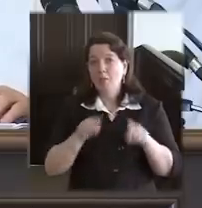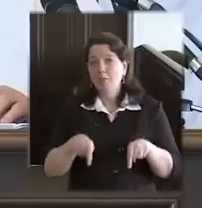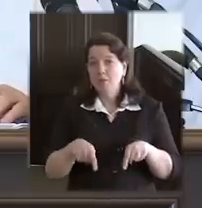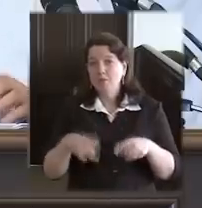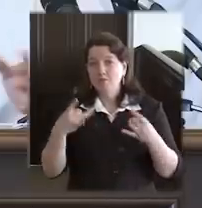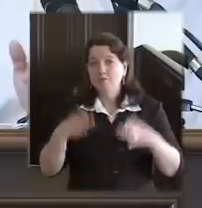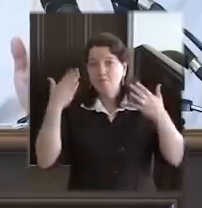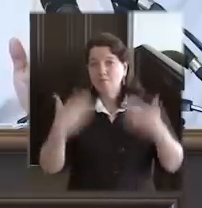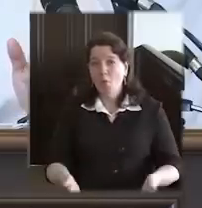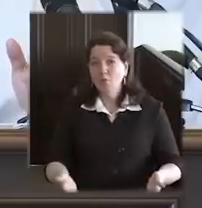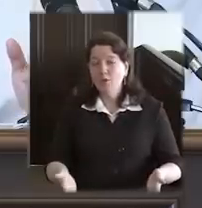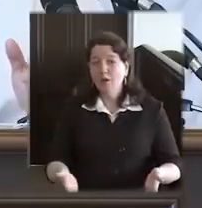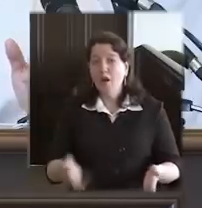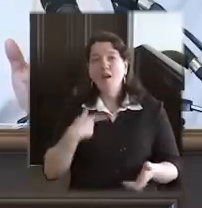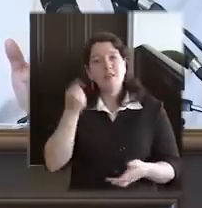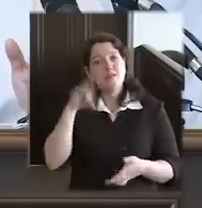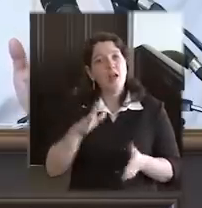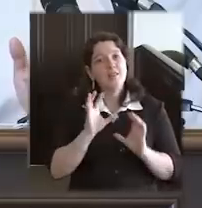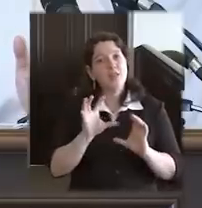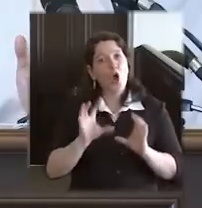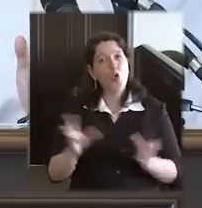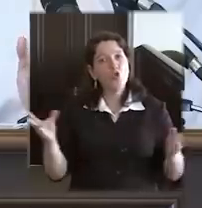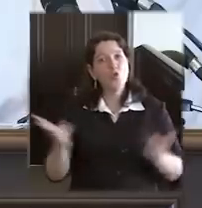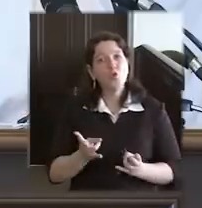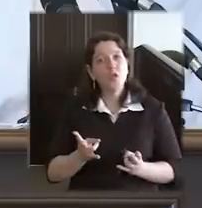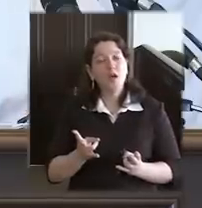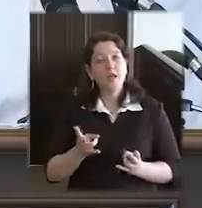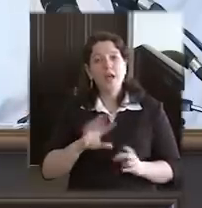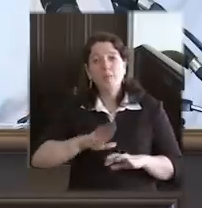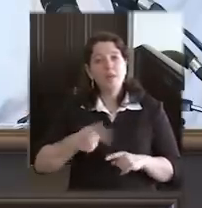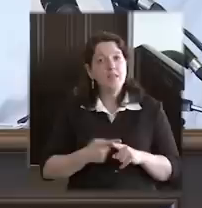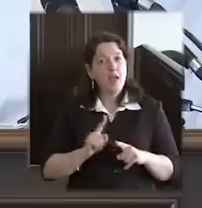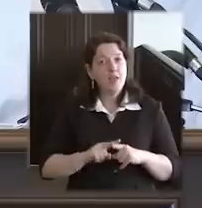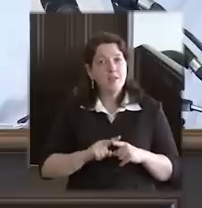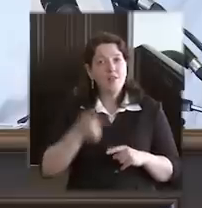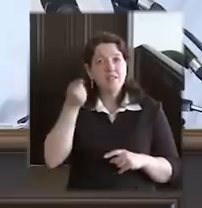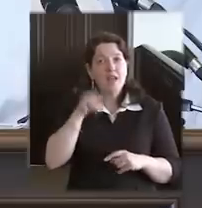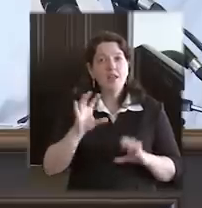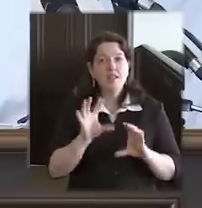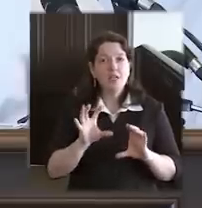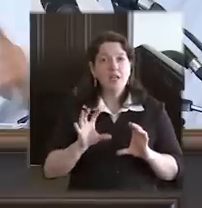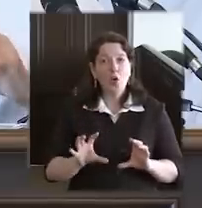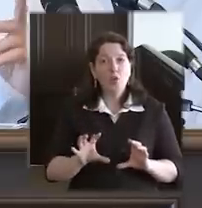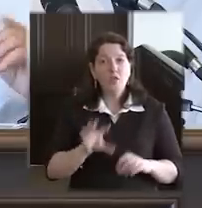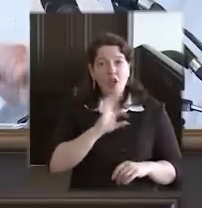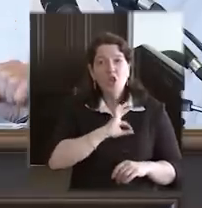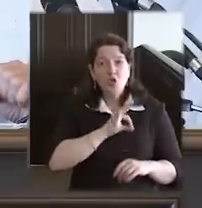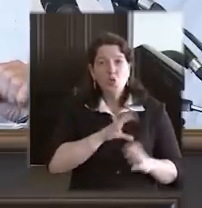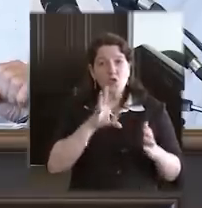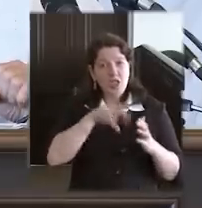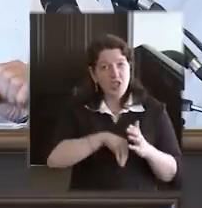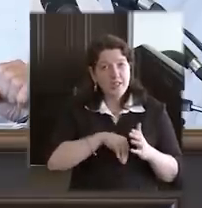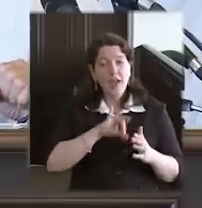пропасть. Надо знать законы. Без знания законов жизнь просто буквально невозможна, как